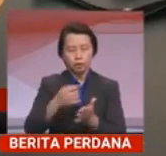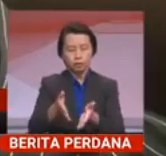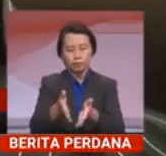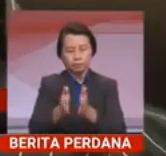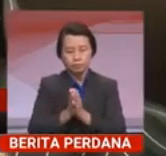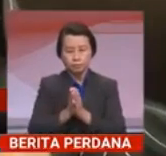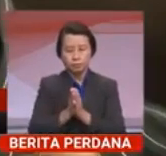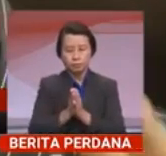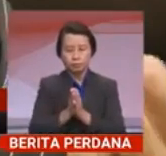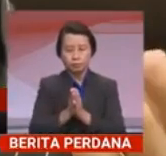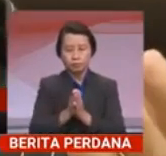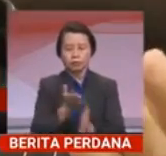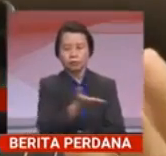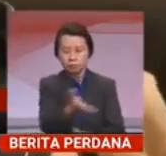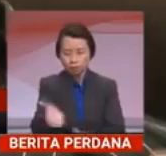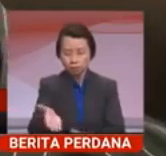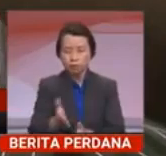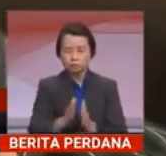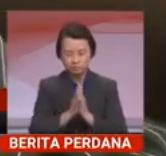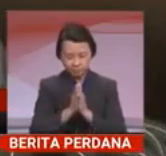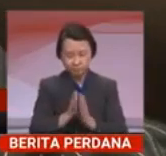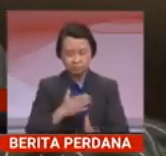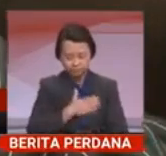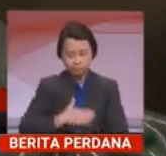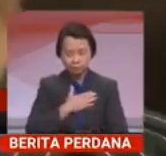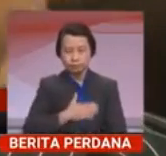menyuruhlah mereka supaya